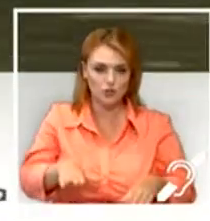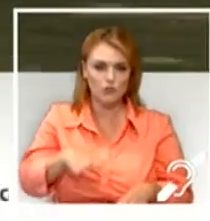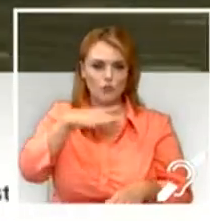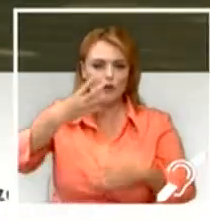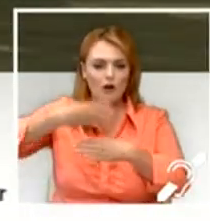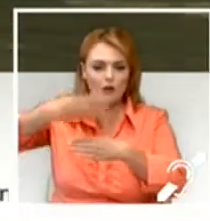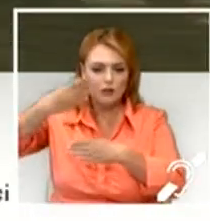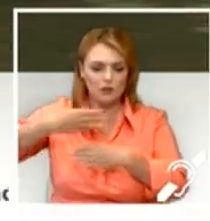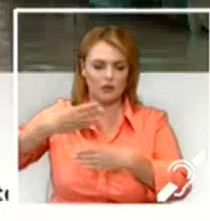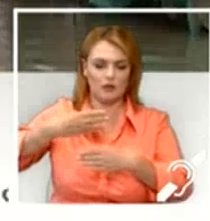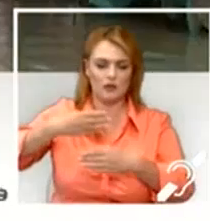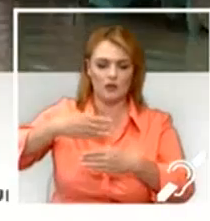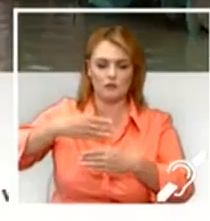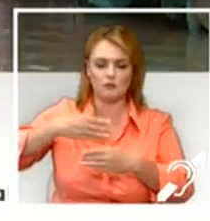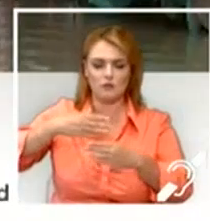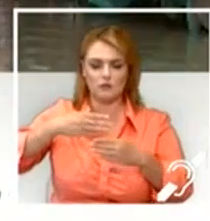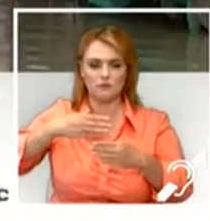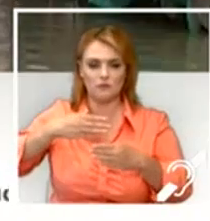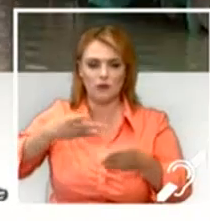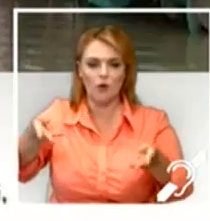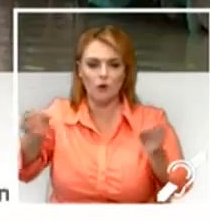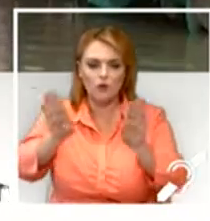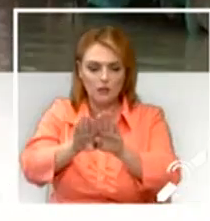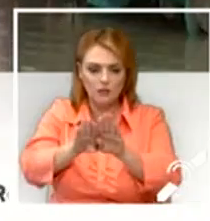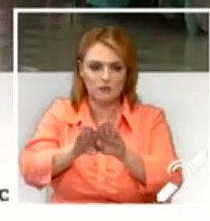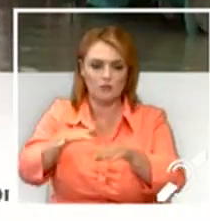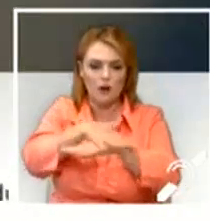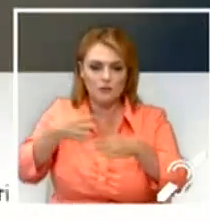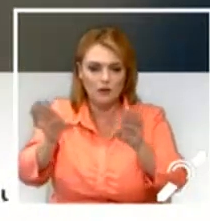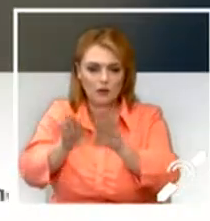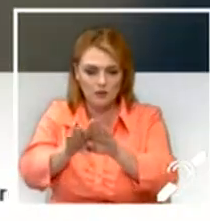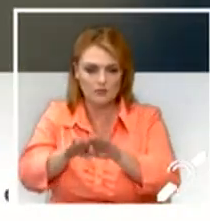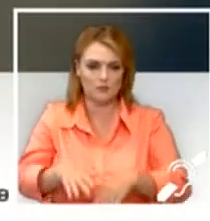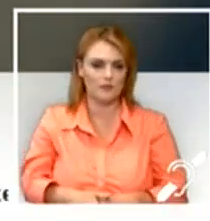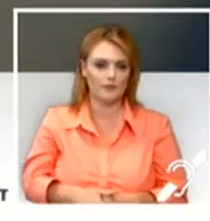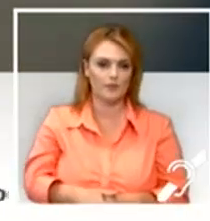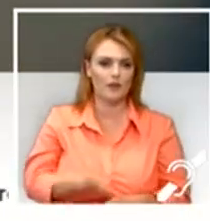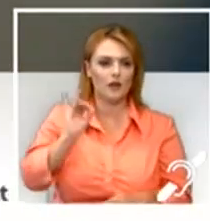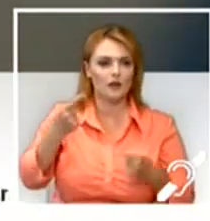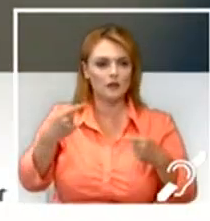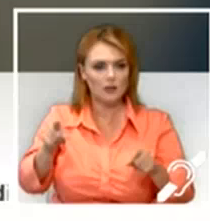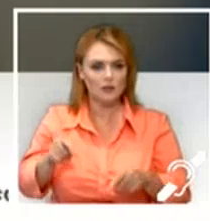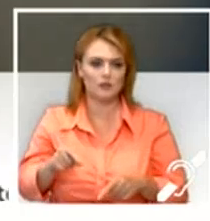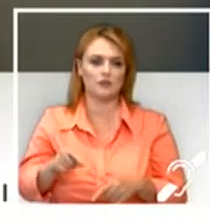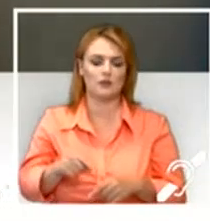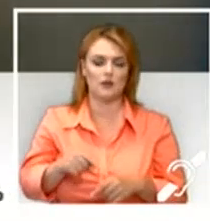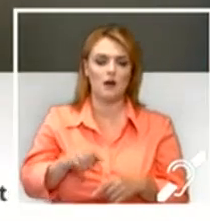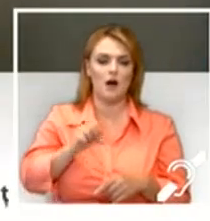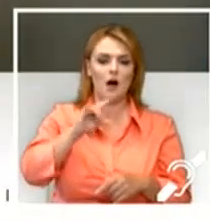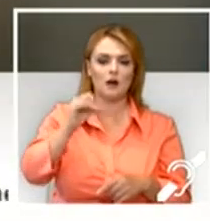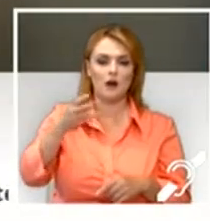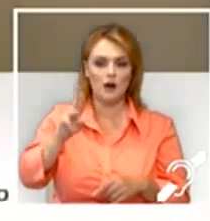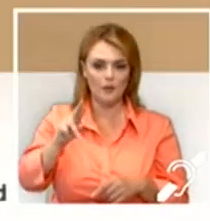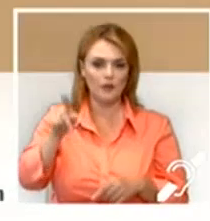birouri și piețe din orașul Karachi au rămas închise timp de câteva ore. Și într-o țară dominată de deșert, ploile torențiale au